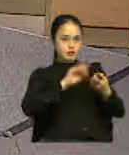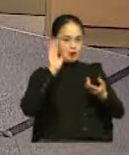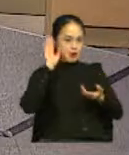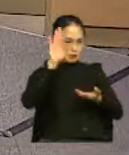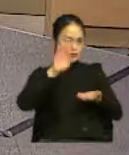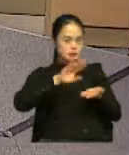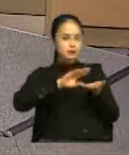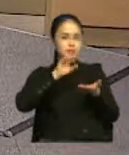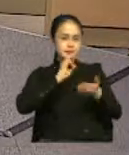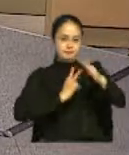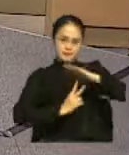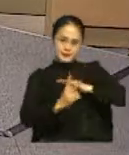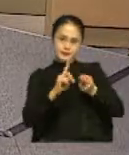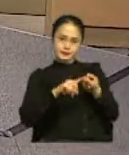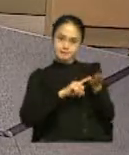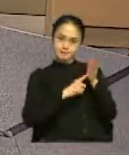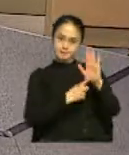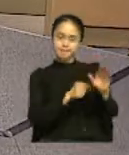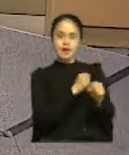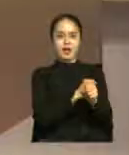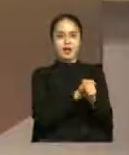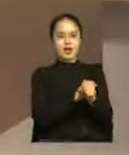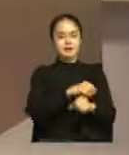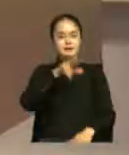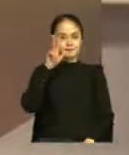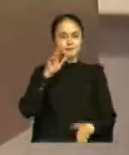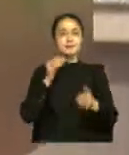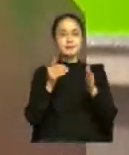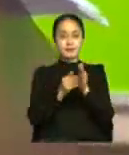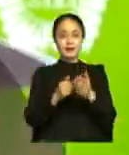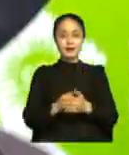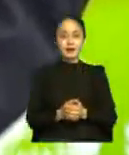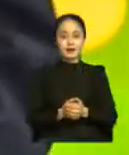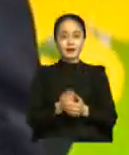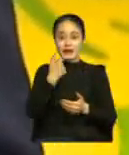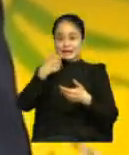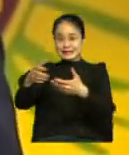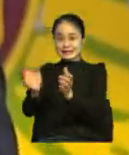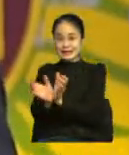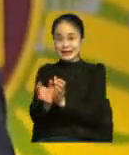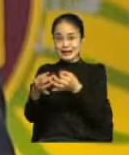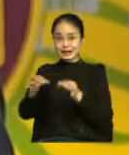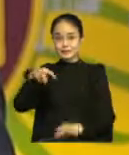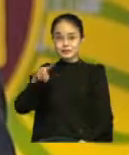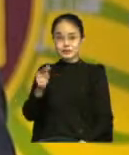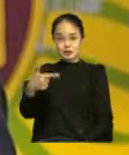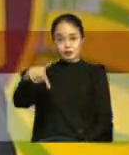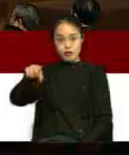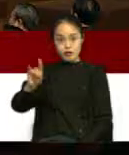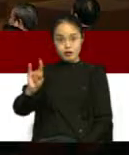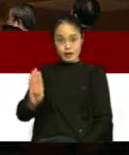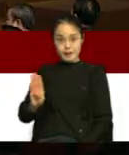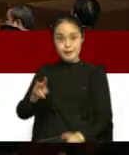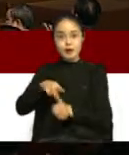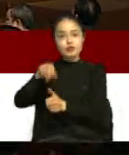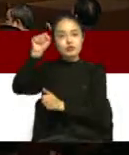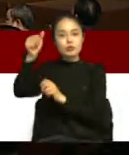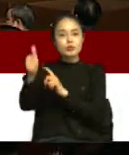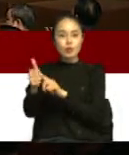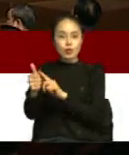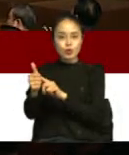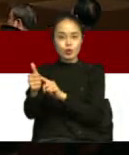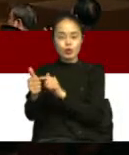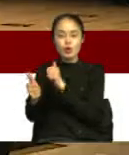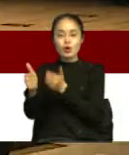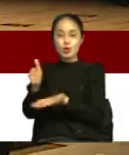밝혔습니다. 지난 2월 일치감치 출마를 선언한 더불어민주당 김선갑 후보는 지난달 21일 당으로부터